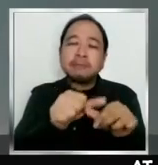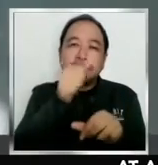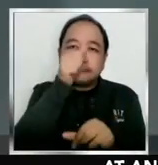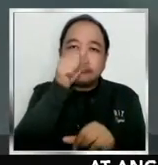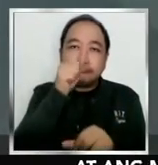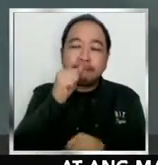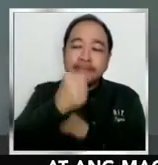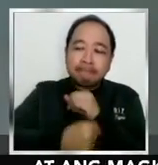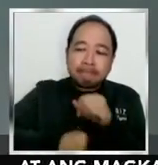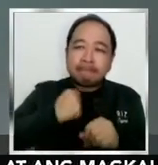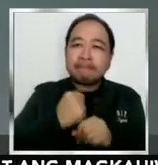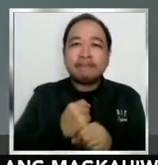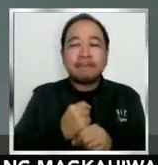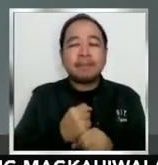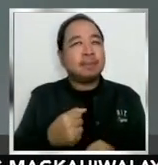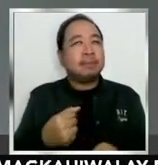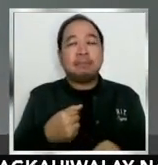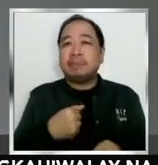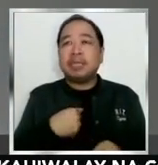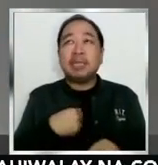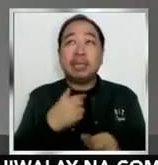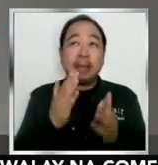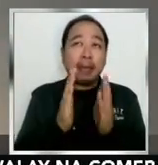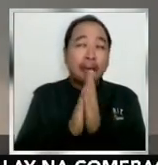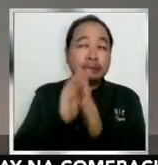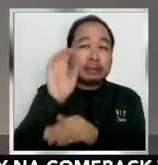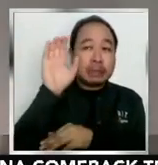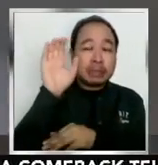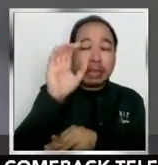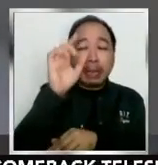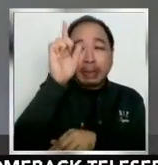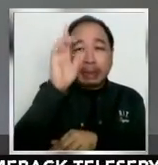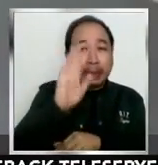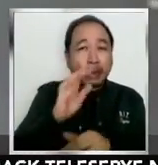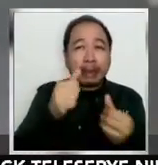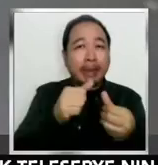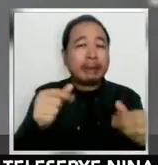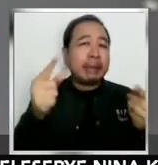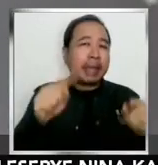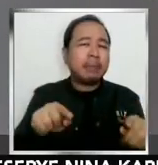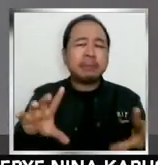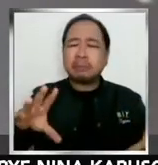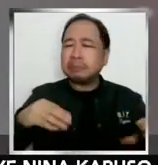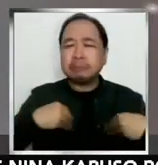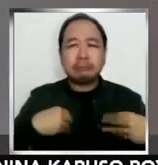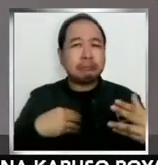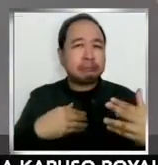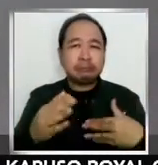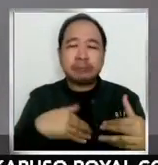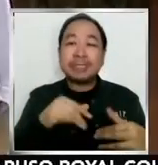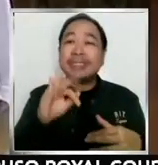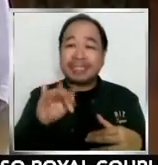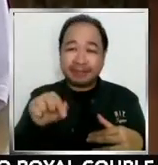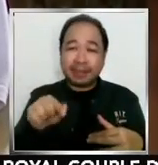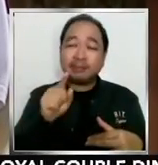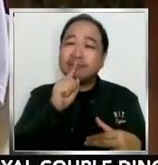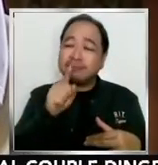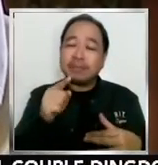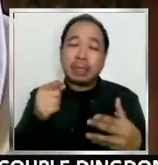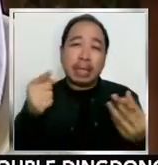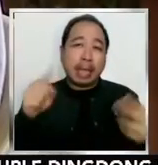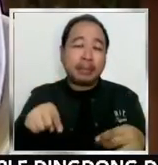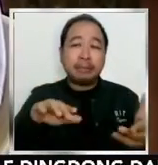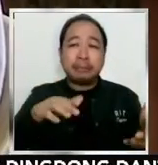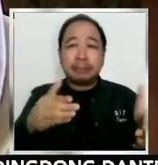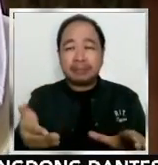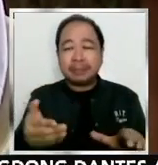lahat kung ano nangyari para tatanggapin namin yung talagang ganun na nangyari. Pero ang